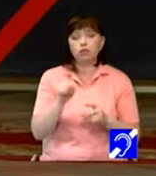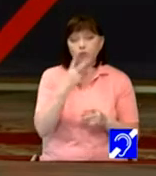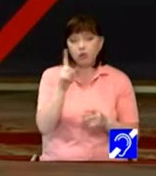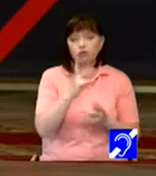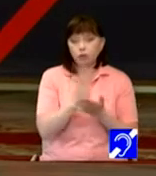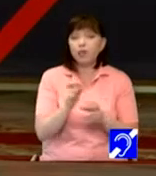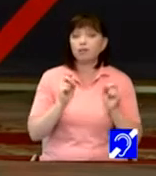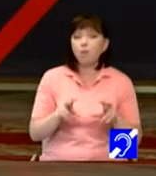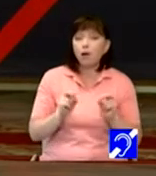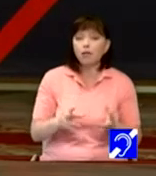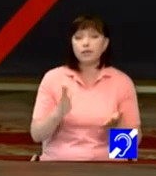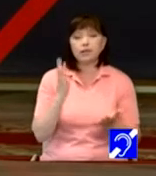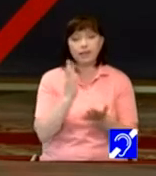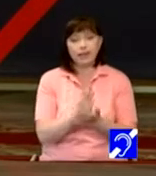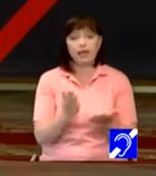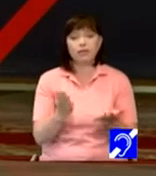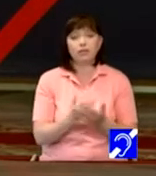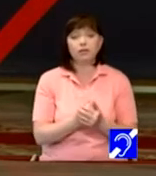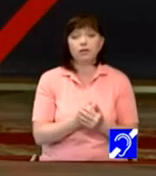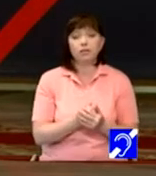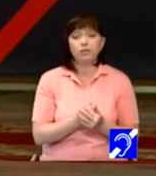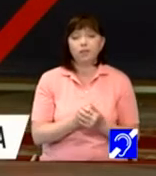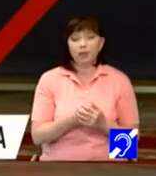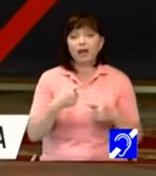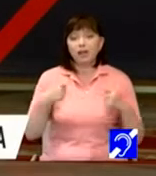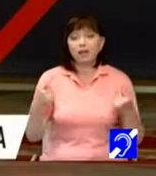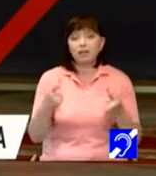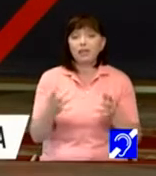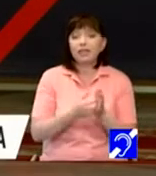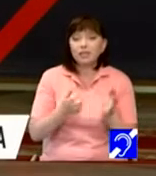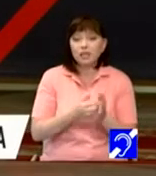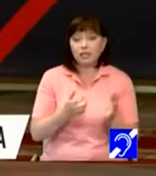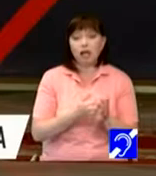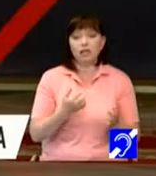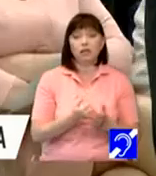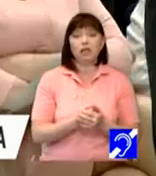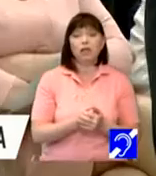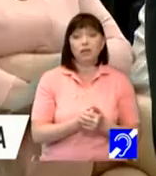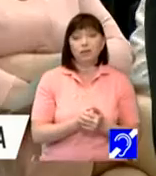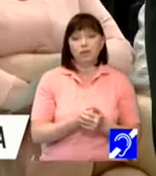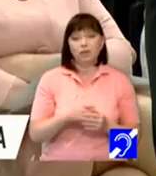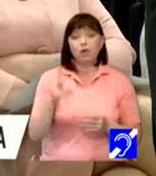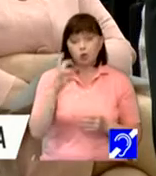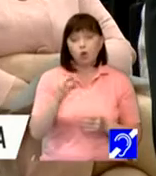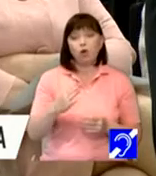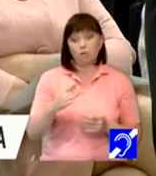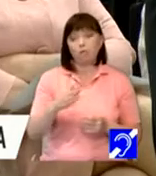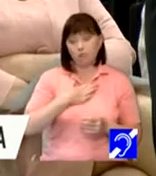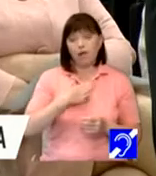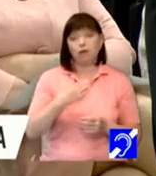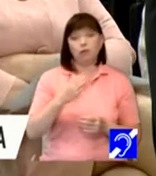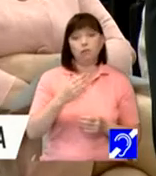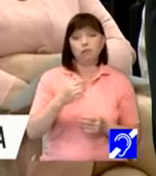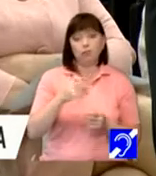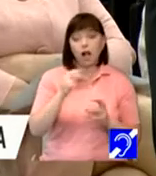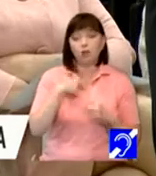că nu au înclinat de favoarea Republicii Moldova. E datoria noastră,